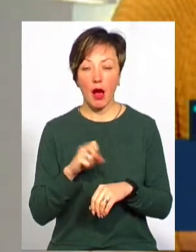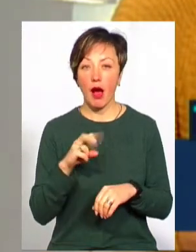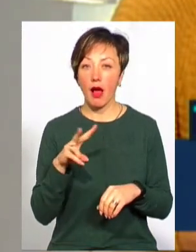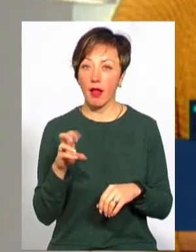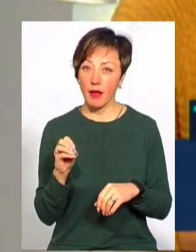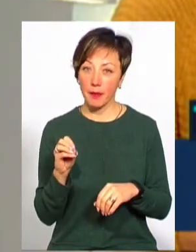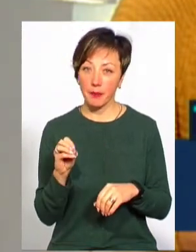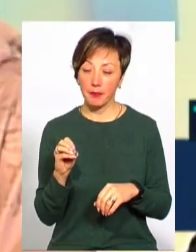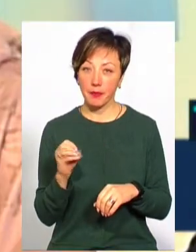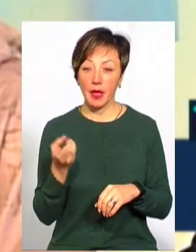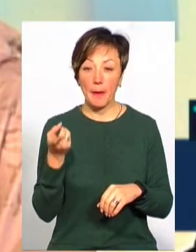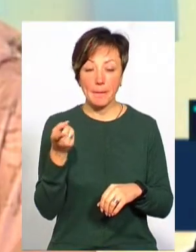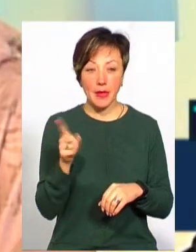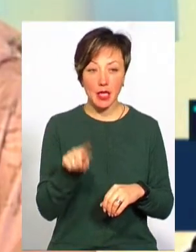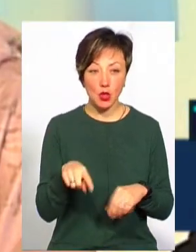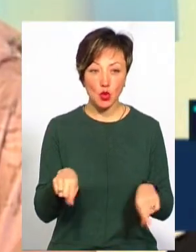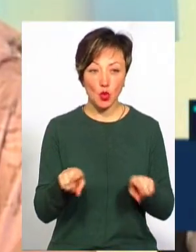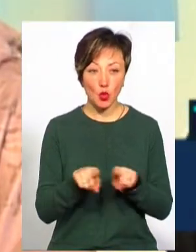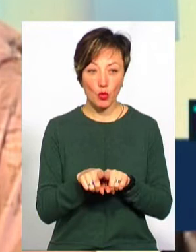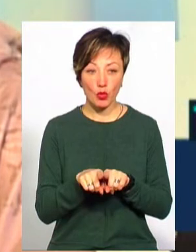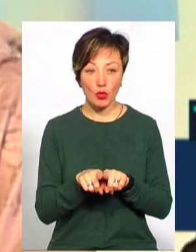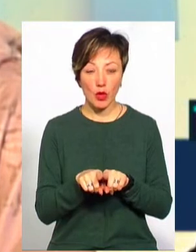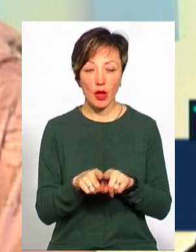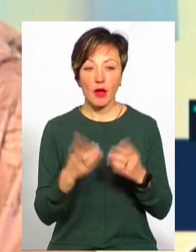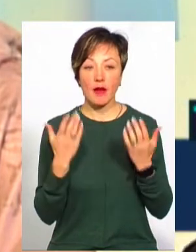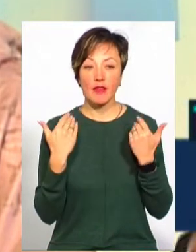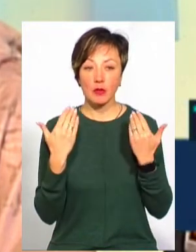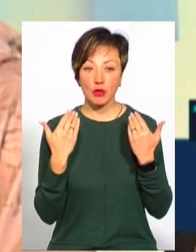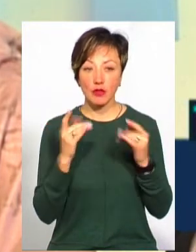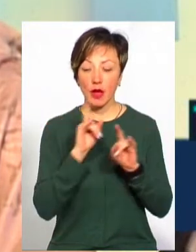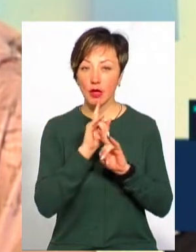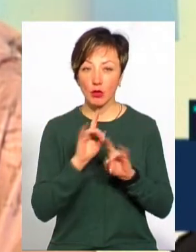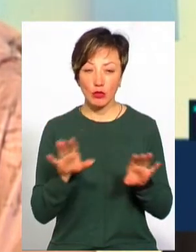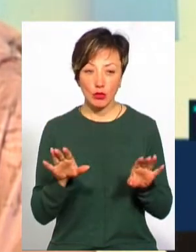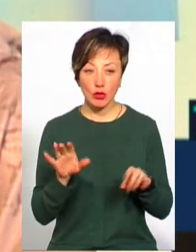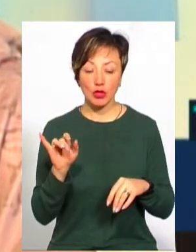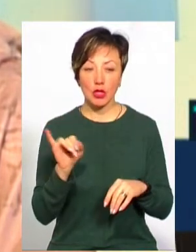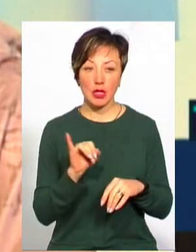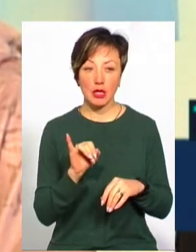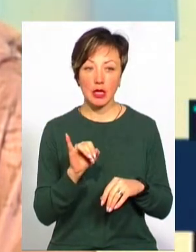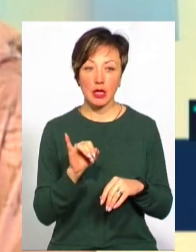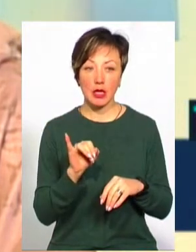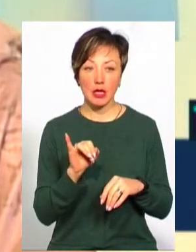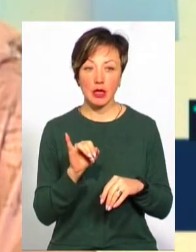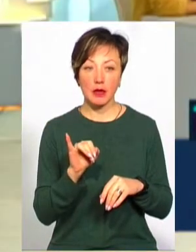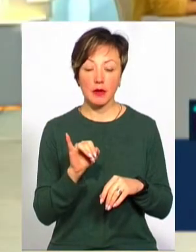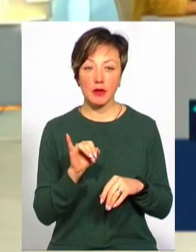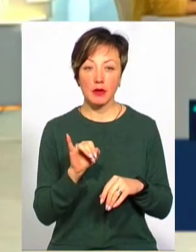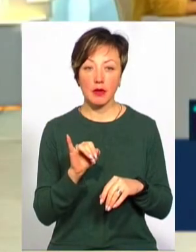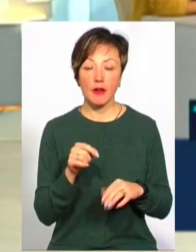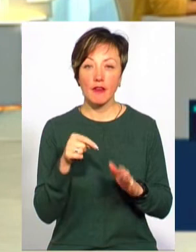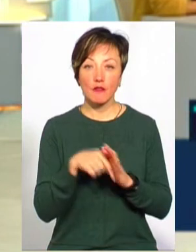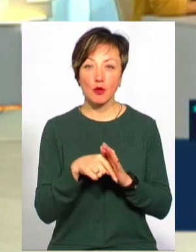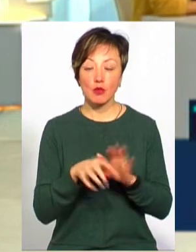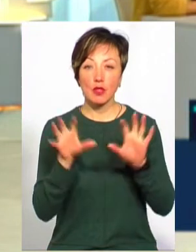але при цьому так от, що відпочивати майже не будеш, і мова ж в